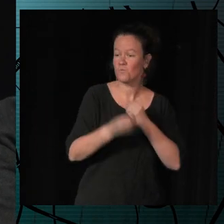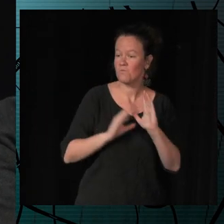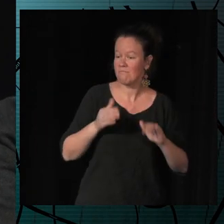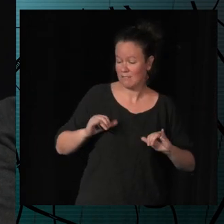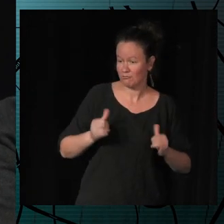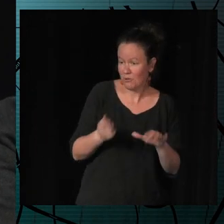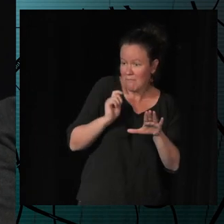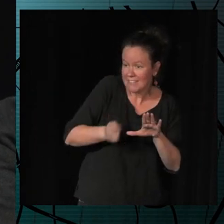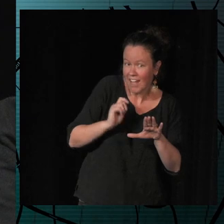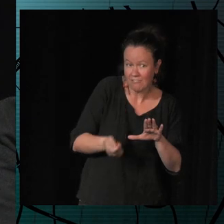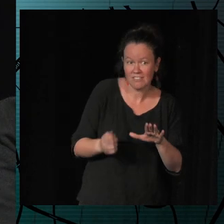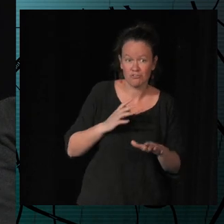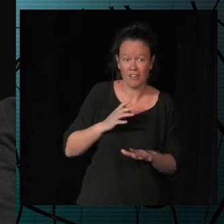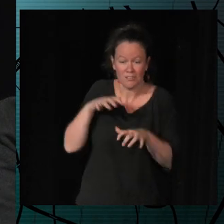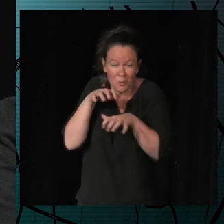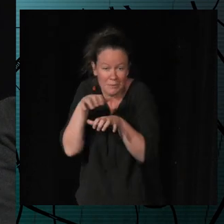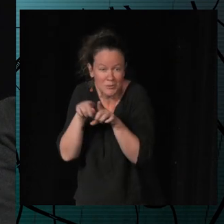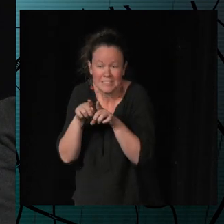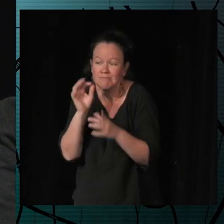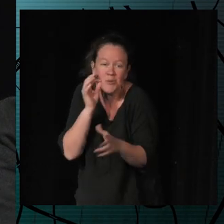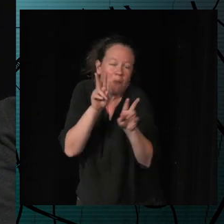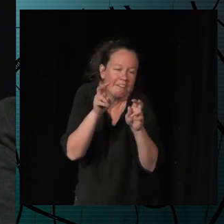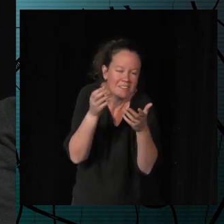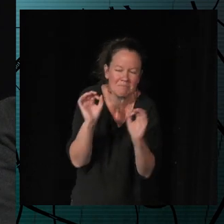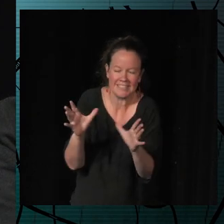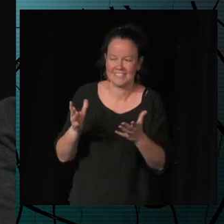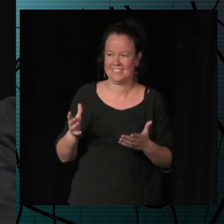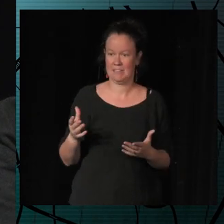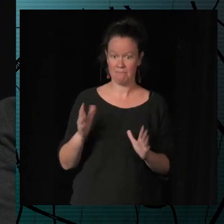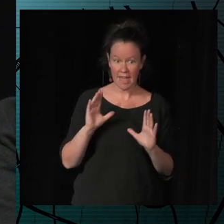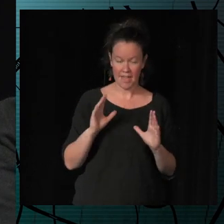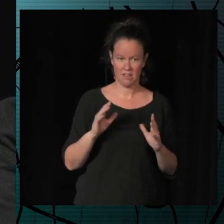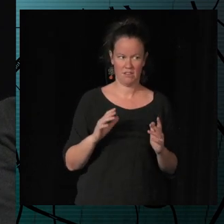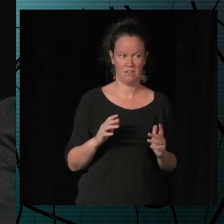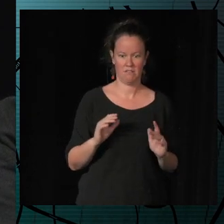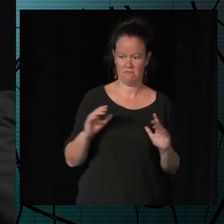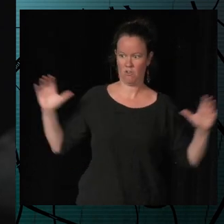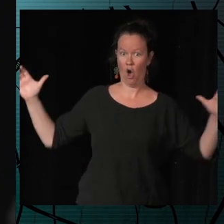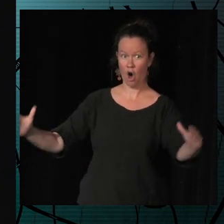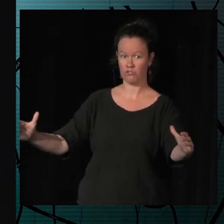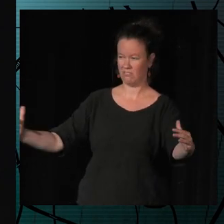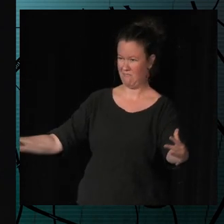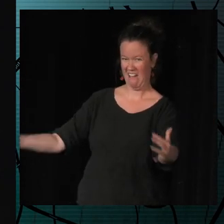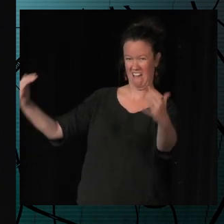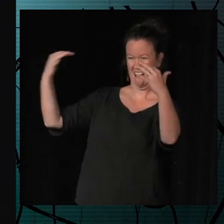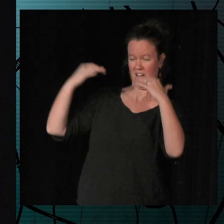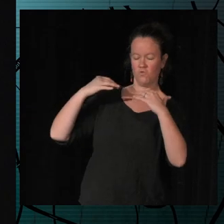et et mais par contre l'effet de horde là c'est quelque chose qui peut être hyper saisissant et ça fait partie presque des des des phénomènes les plus cepiés